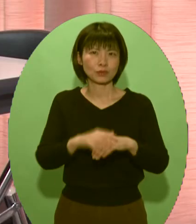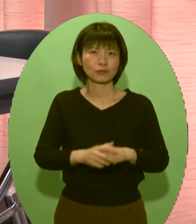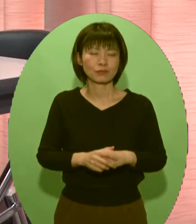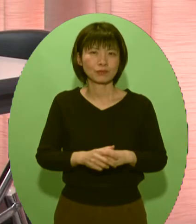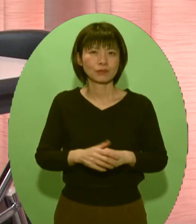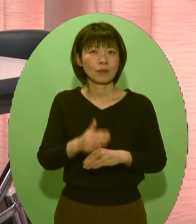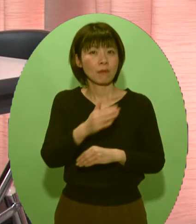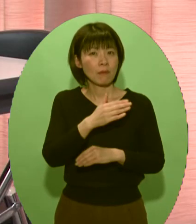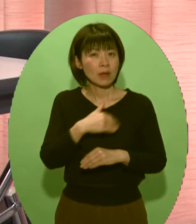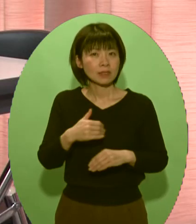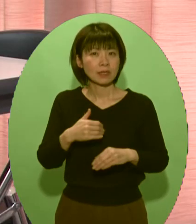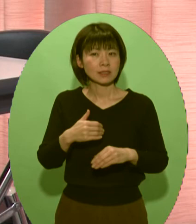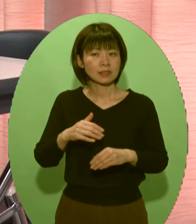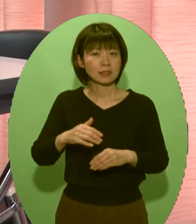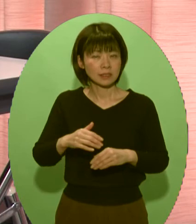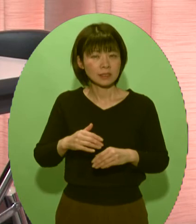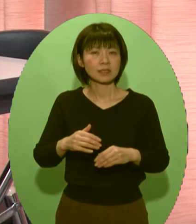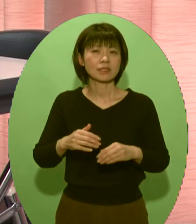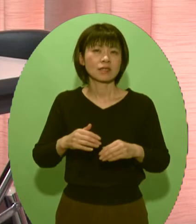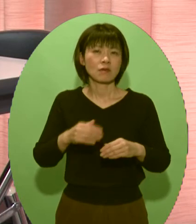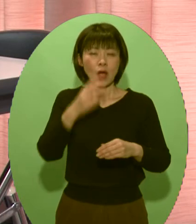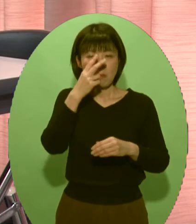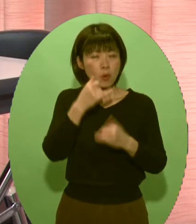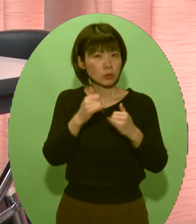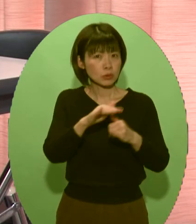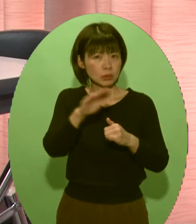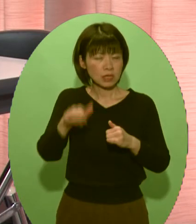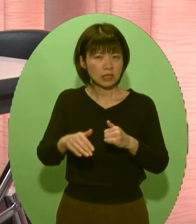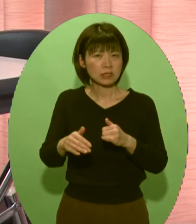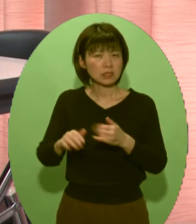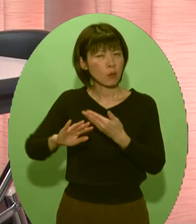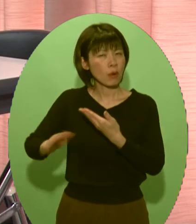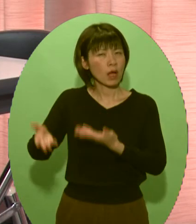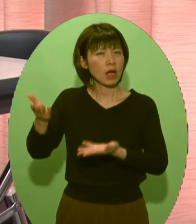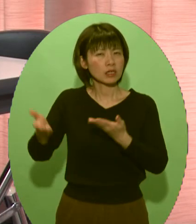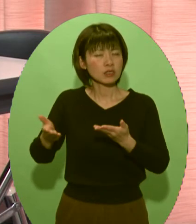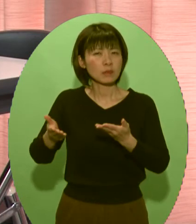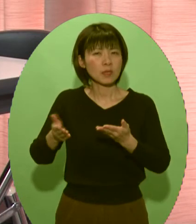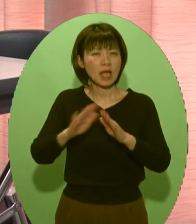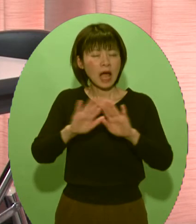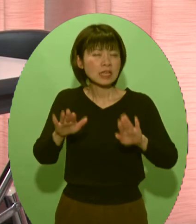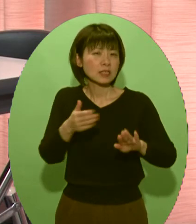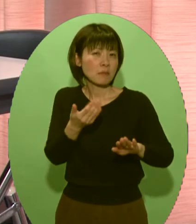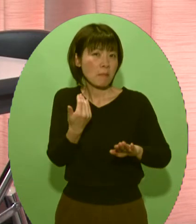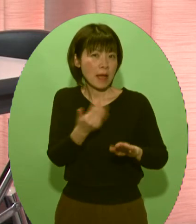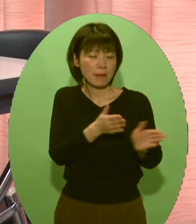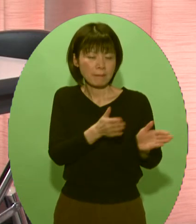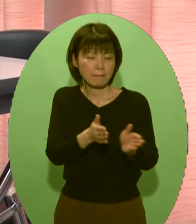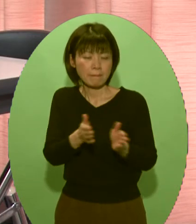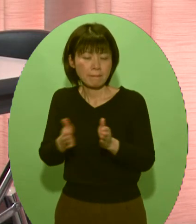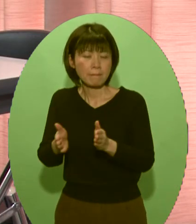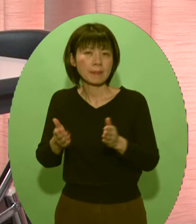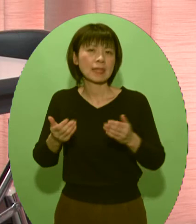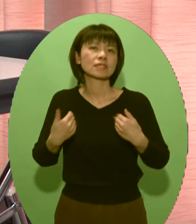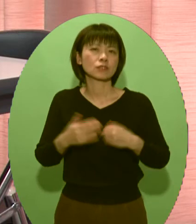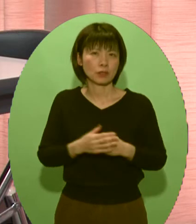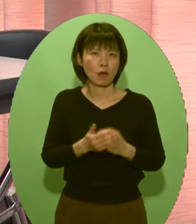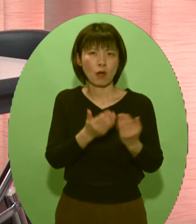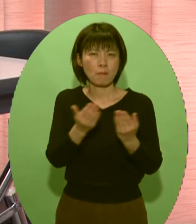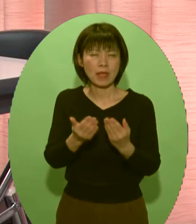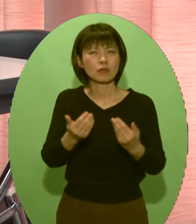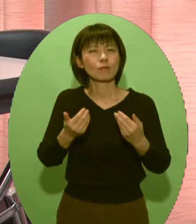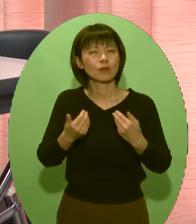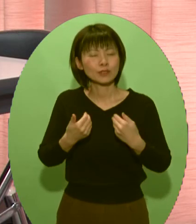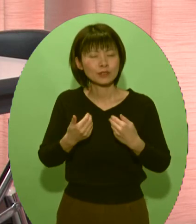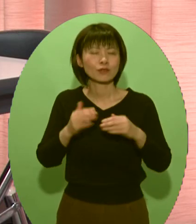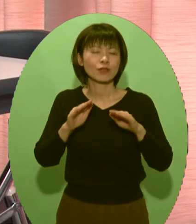発点がまだ皆さんとは違ってますのでね、そこスタート点行くまでにいろいろと勉強もしないといけないのかなって、